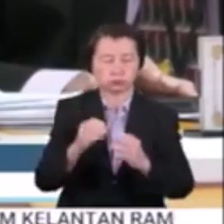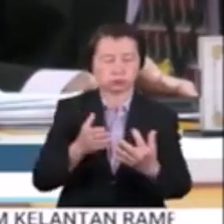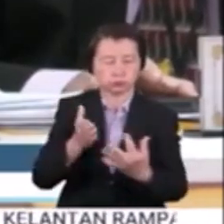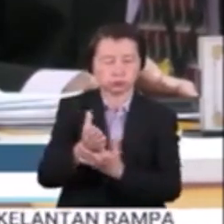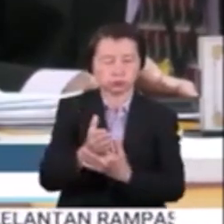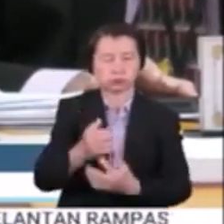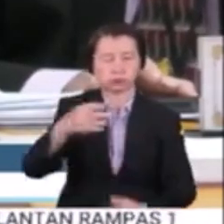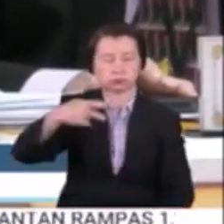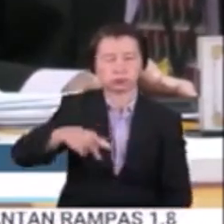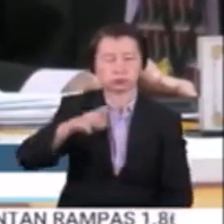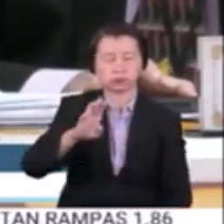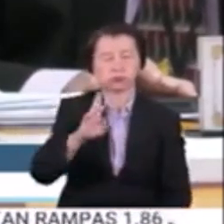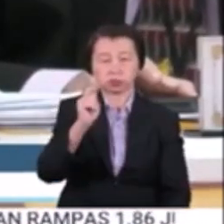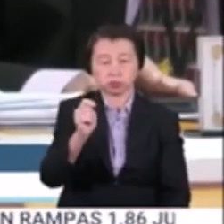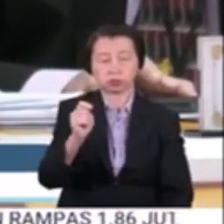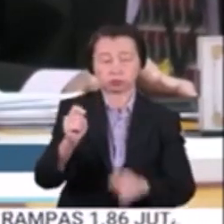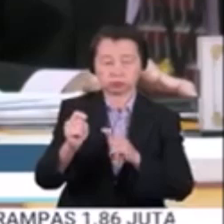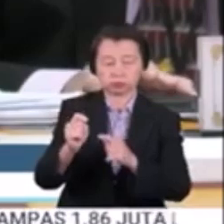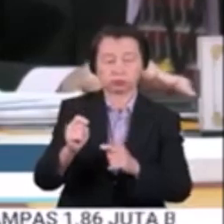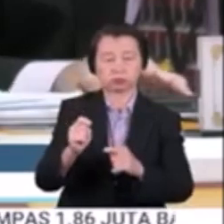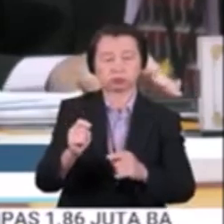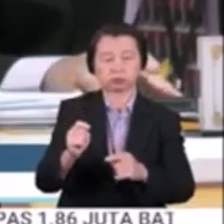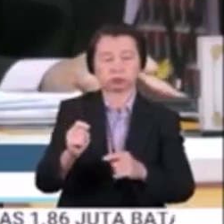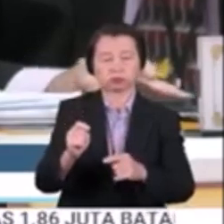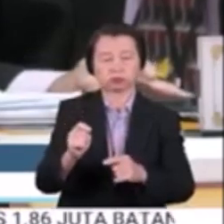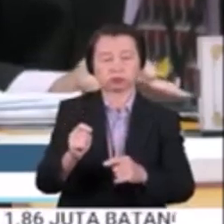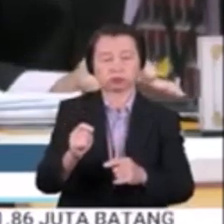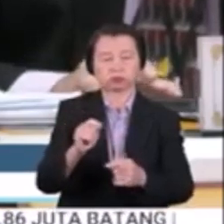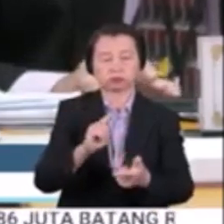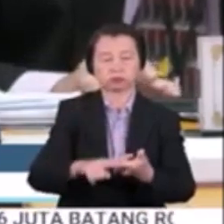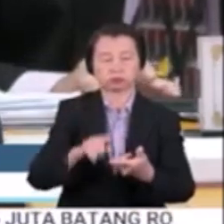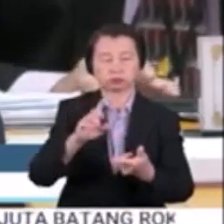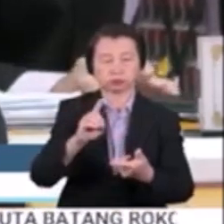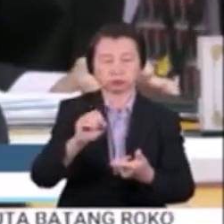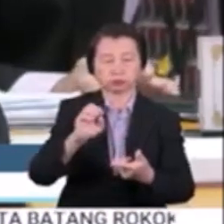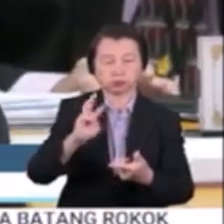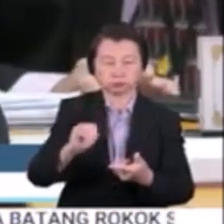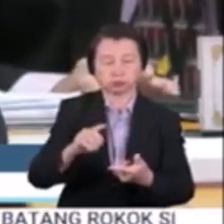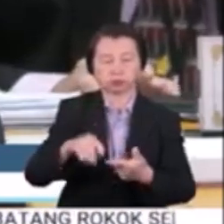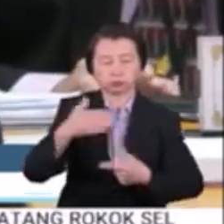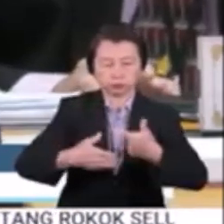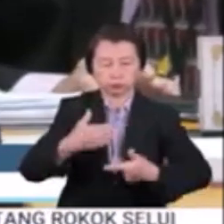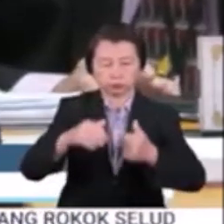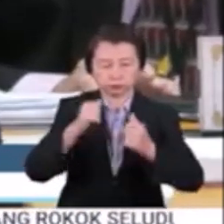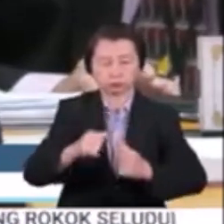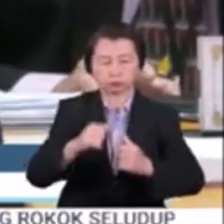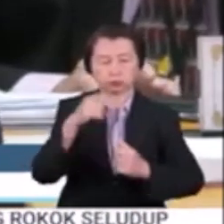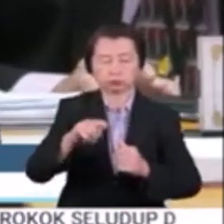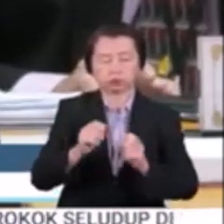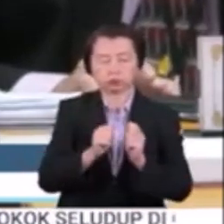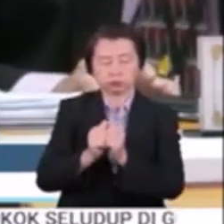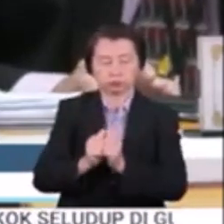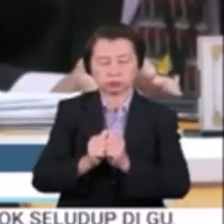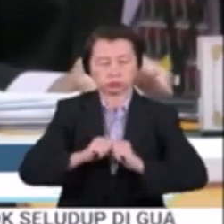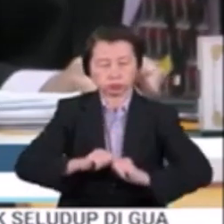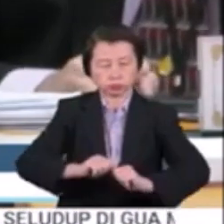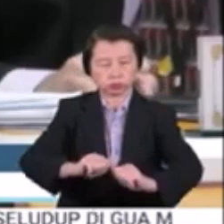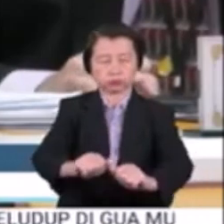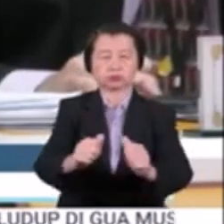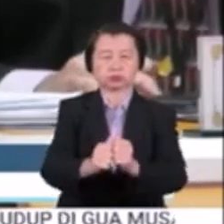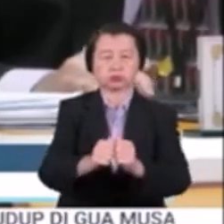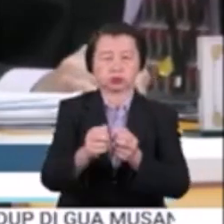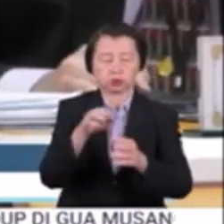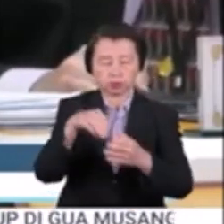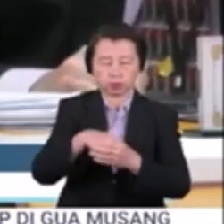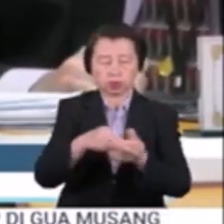melalui PBT yang berkaitan telah melaksanakan program penatian yang mampu jalan bersatu dalam